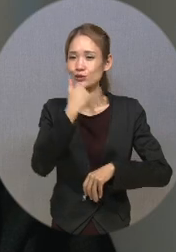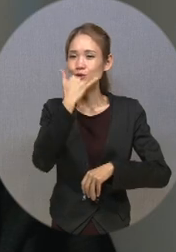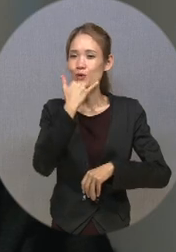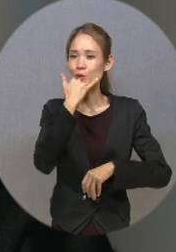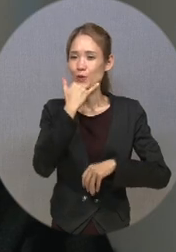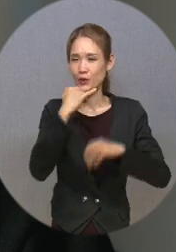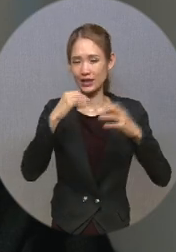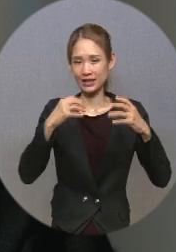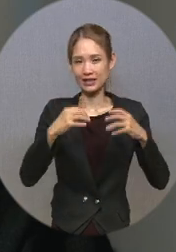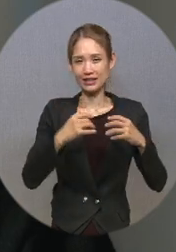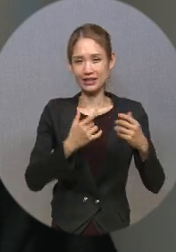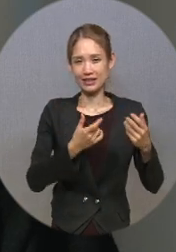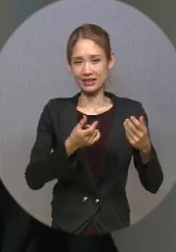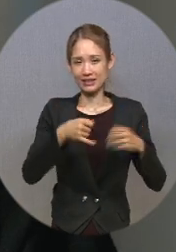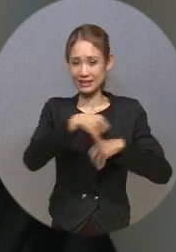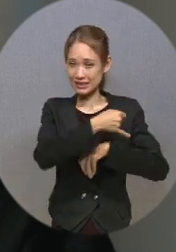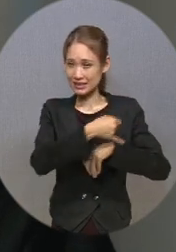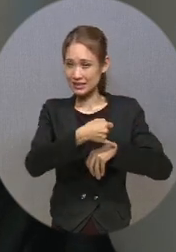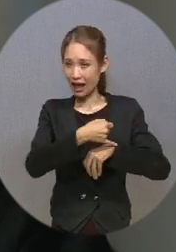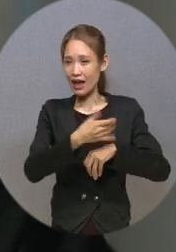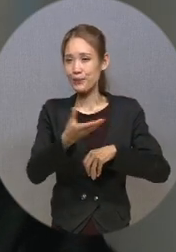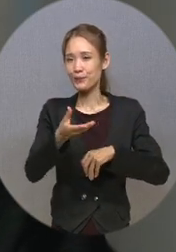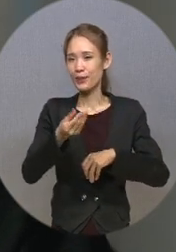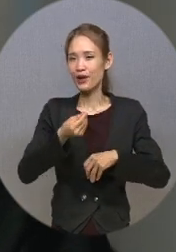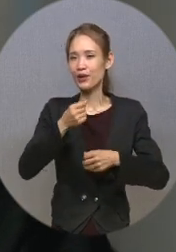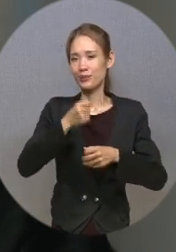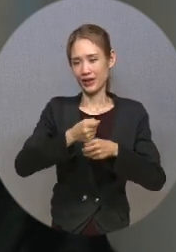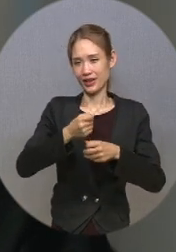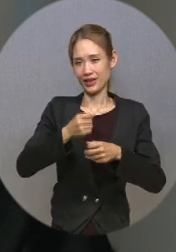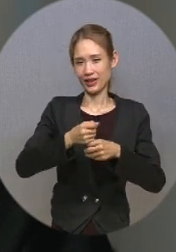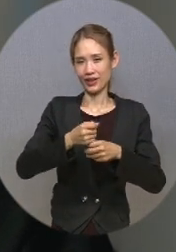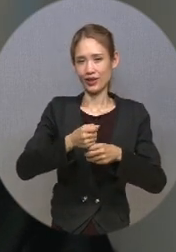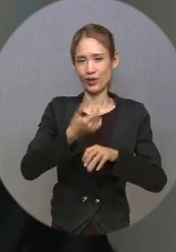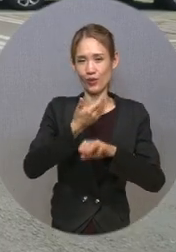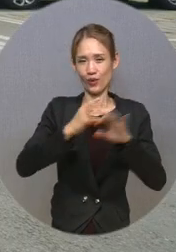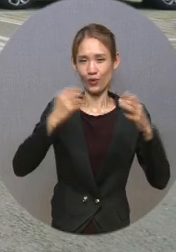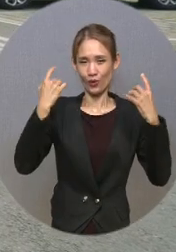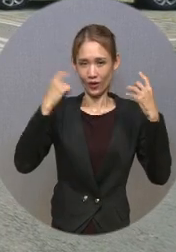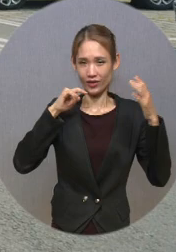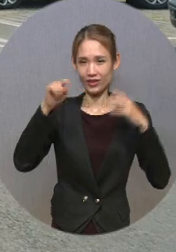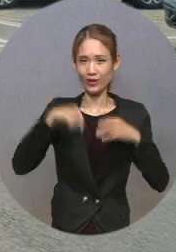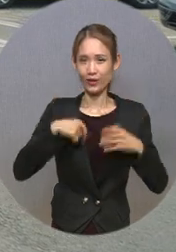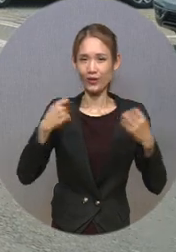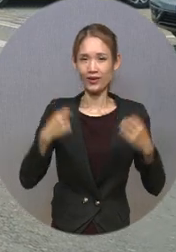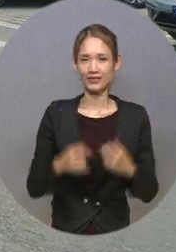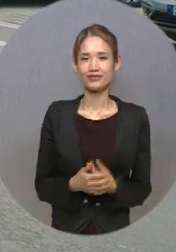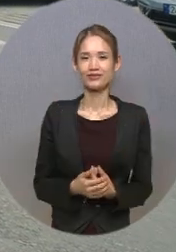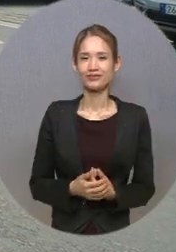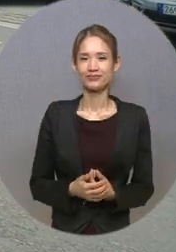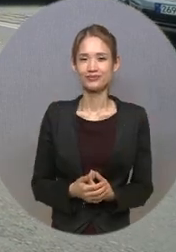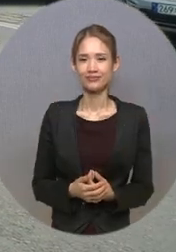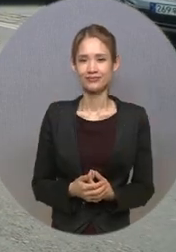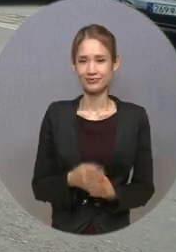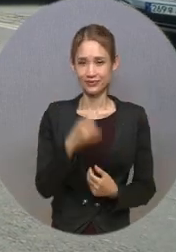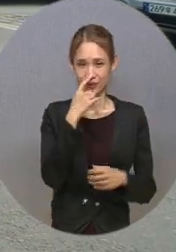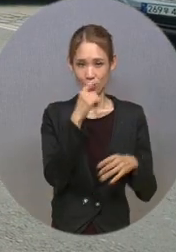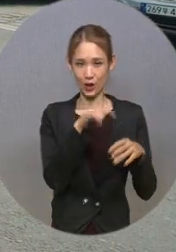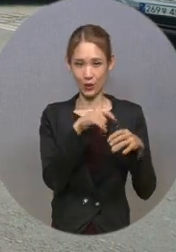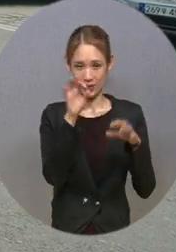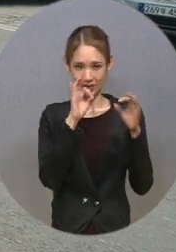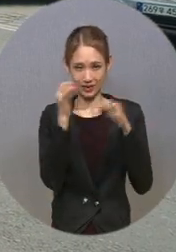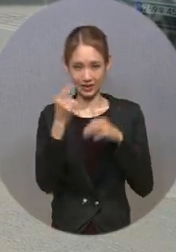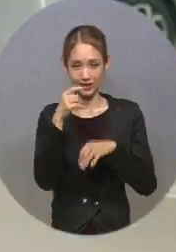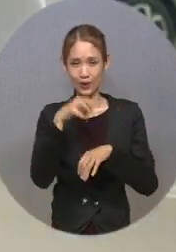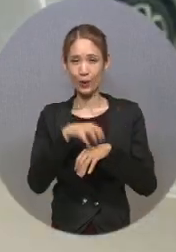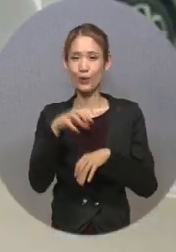그 디자인을 거의 따왔다고 하더라고요. 제가 외국을 가본 적이 없는데 외국 여행 온 느낌이긴 했어요. 저는 커피를 찾아서 결국 이곳에 도착했습니다.